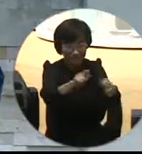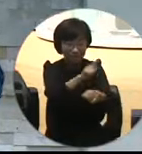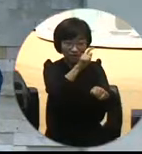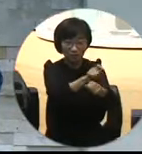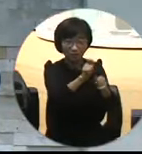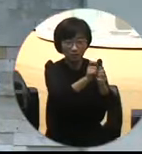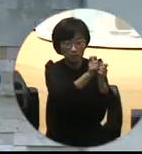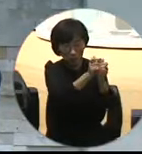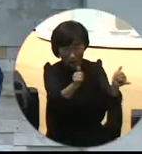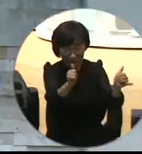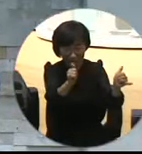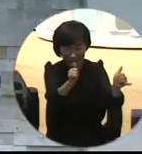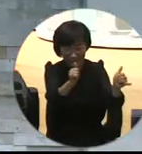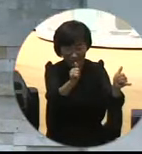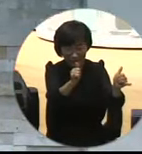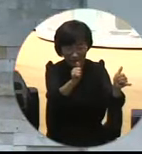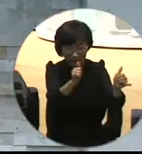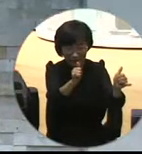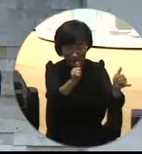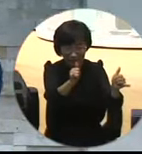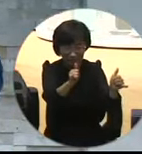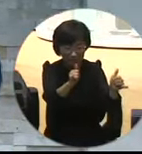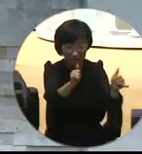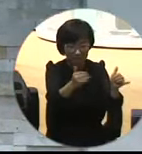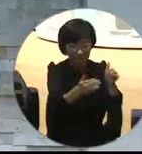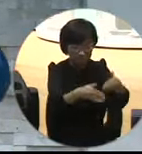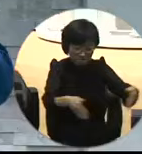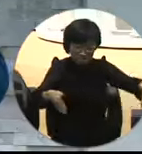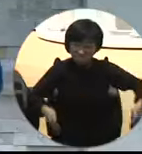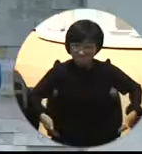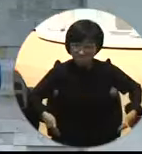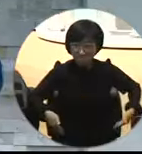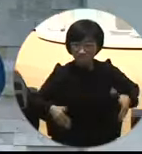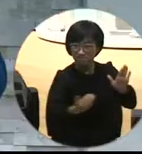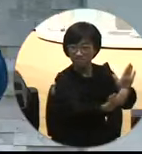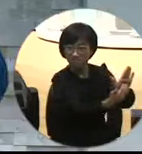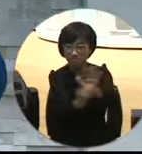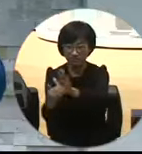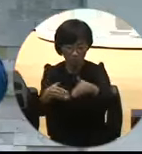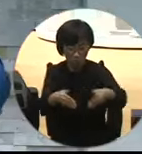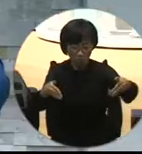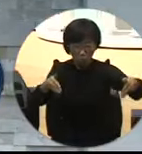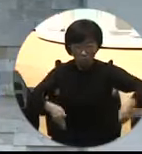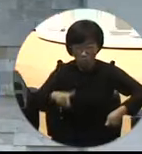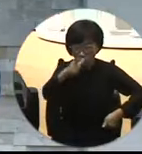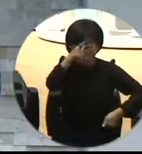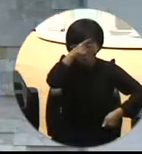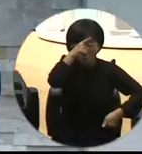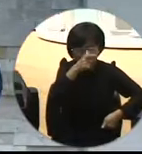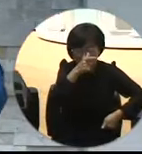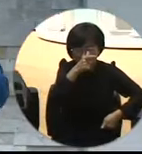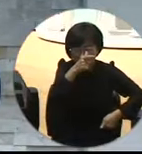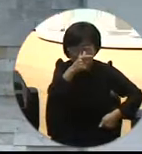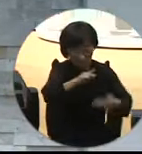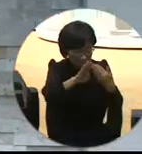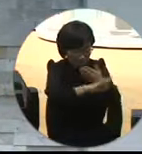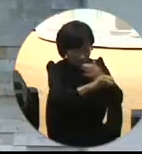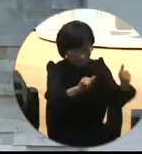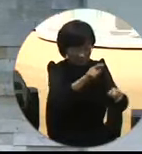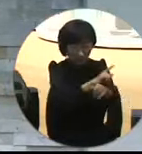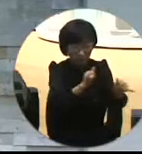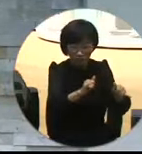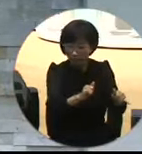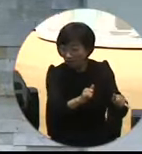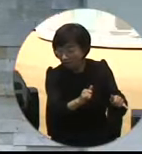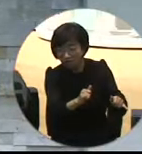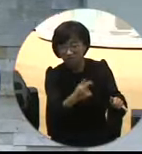있었던 영적 잠긴 효과, 그거밖에 몰라. 그 틀 속에 딱 잡혀 있어. 새로운 것을 수용하려고 하지